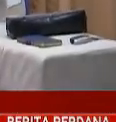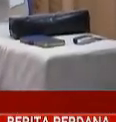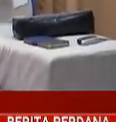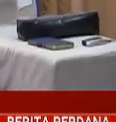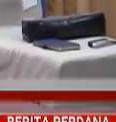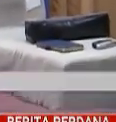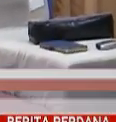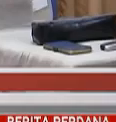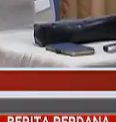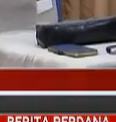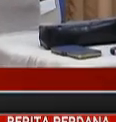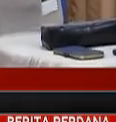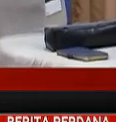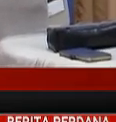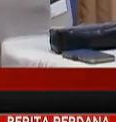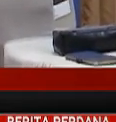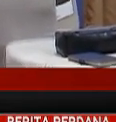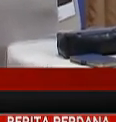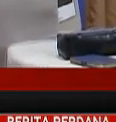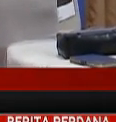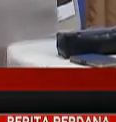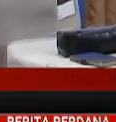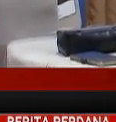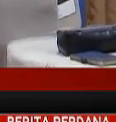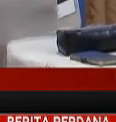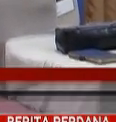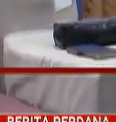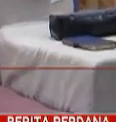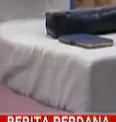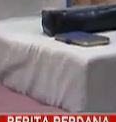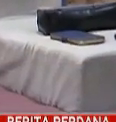Naik Presiden Kafa, letak jawatan.